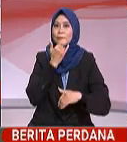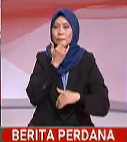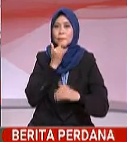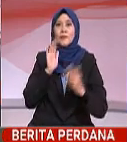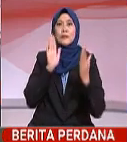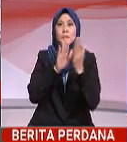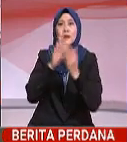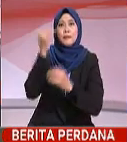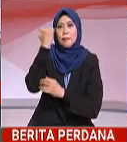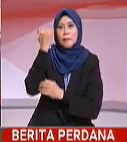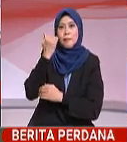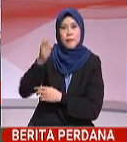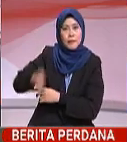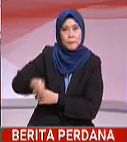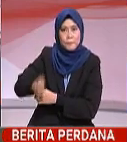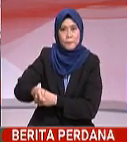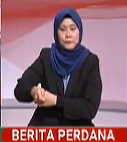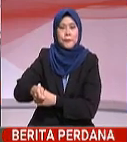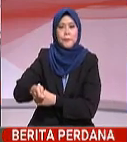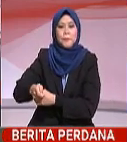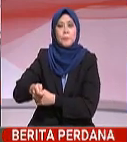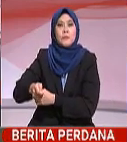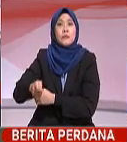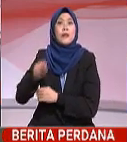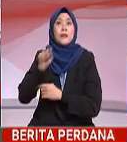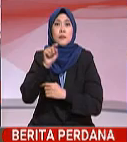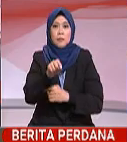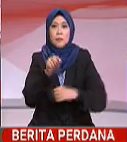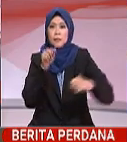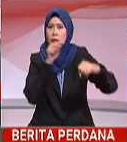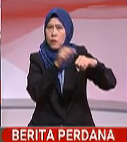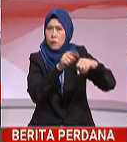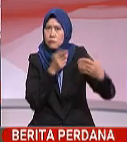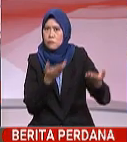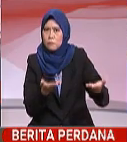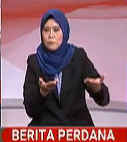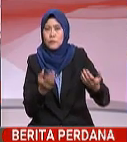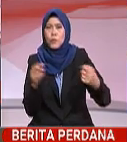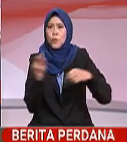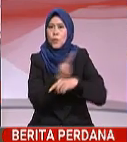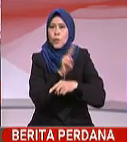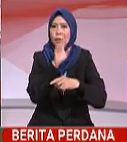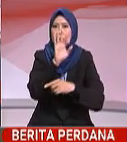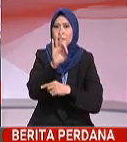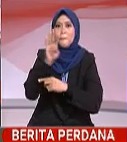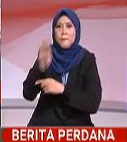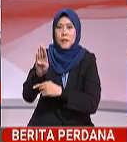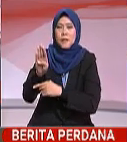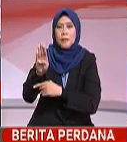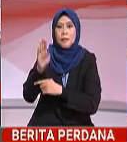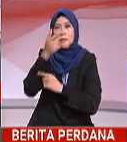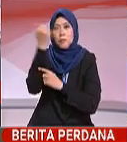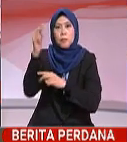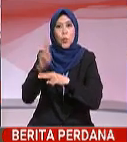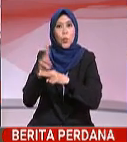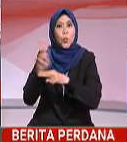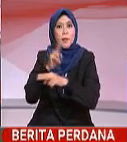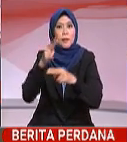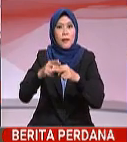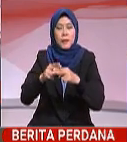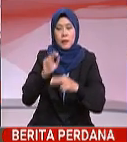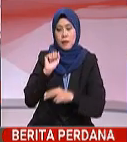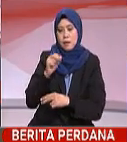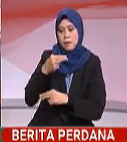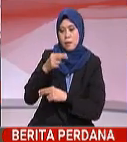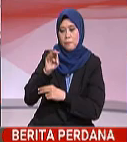hadapan Hakim Muhammad Kafli Cik Ali dan dia didakwa secara sedar menggunakan aplikasi Facebook atas nama Tuah Ahmad